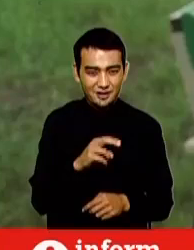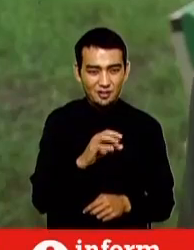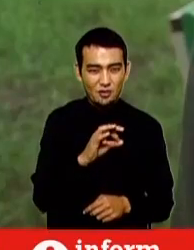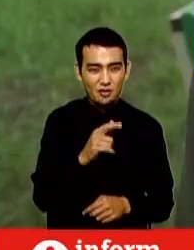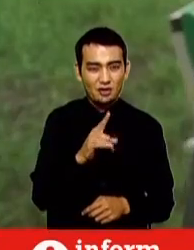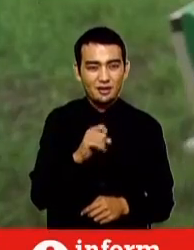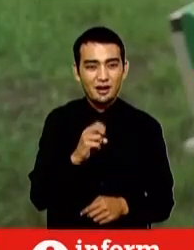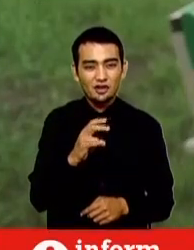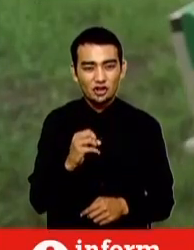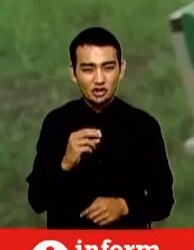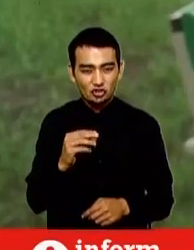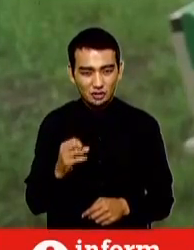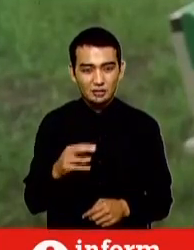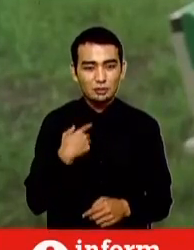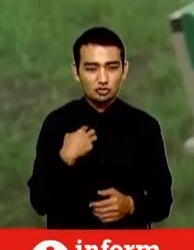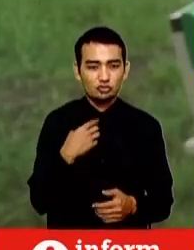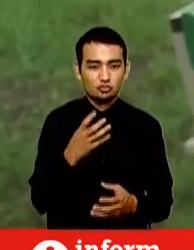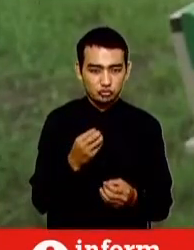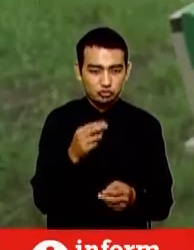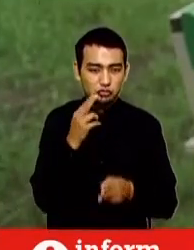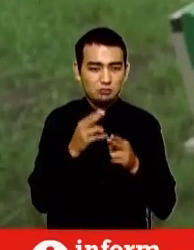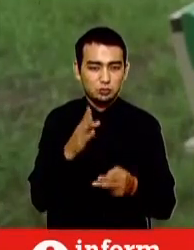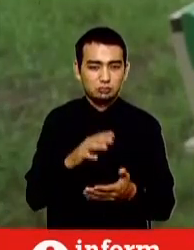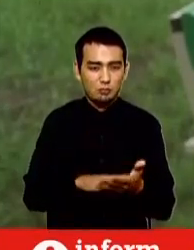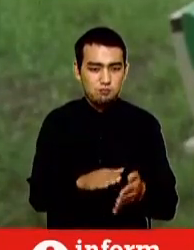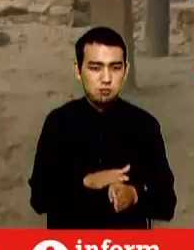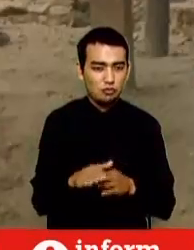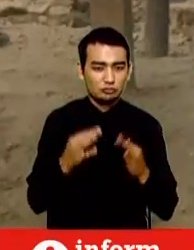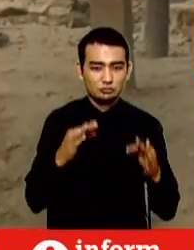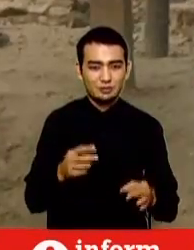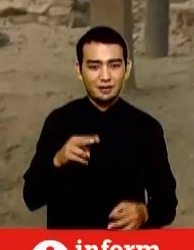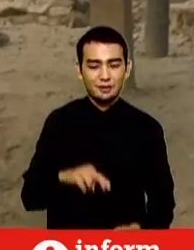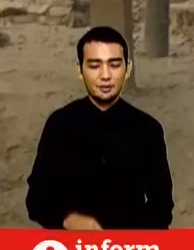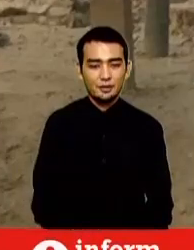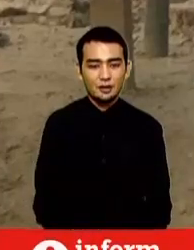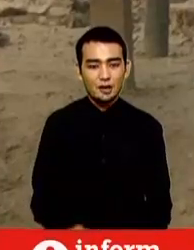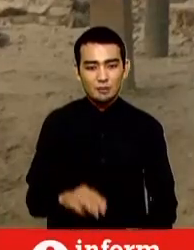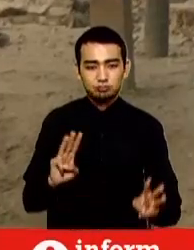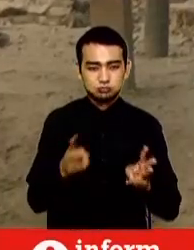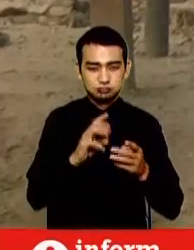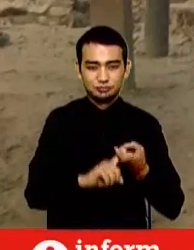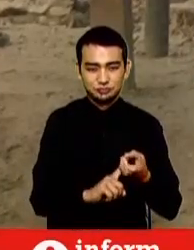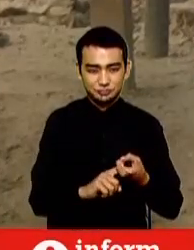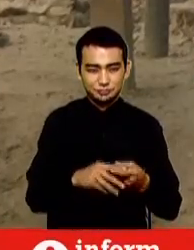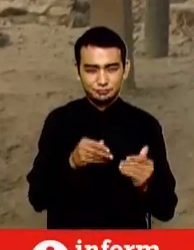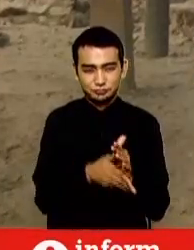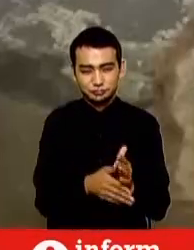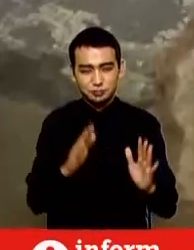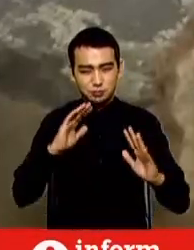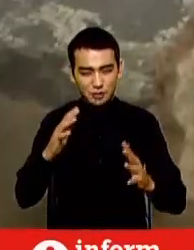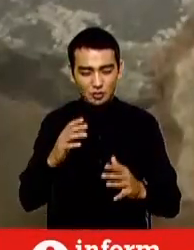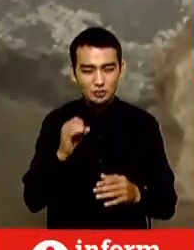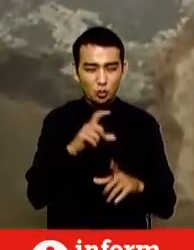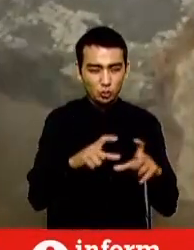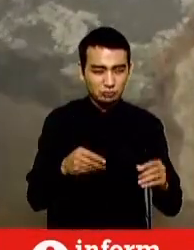защиты обжаловать приговор, идти до полного оправдательного приговора. В результате пожара был нанесен ущерб природе и людям на